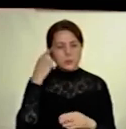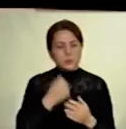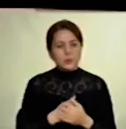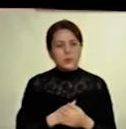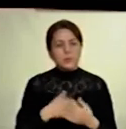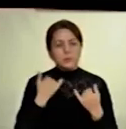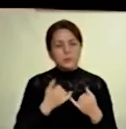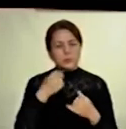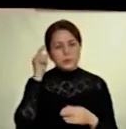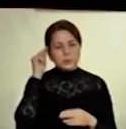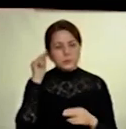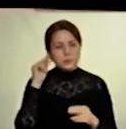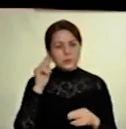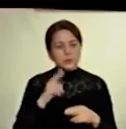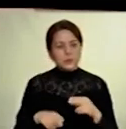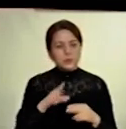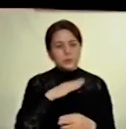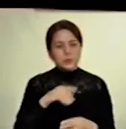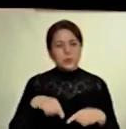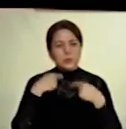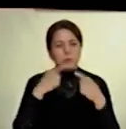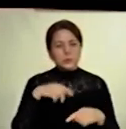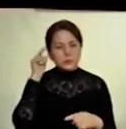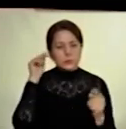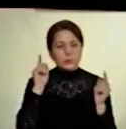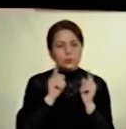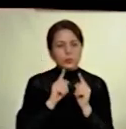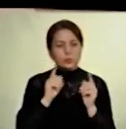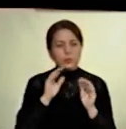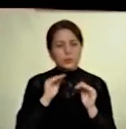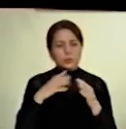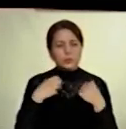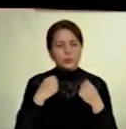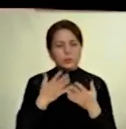Shu bilan bugungi darsimizni yakunlayman. Keyingi darslarda ko'rishguncha xayr, salomat bo'ling.